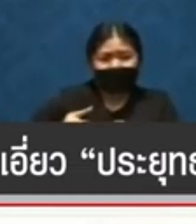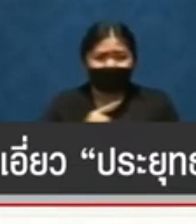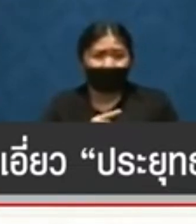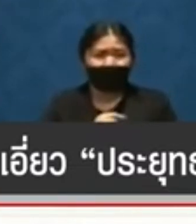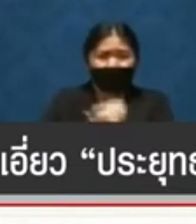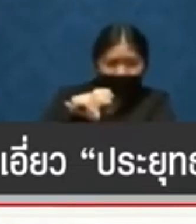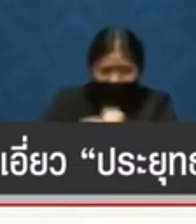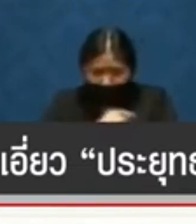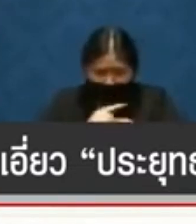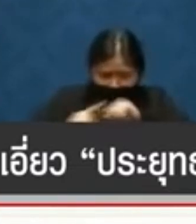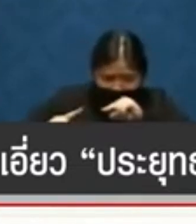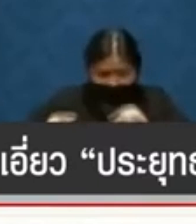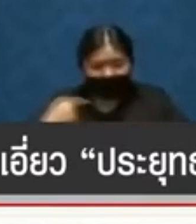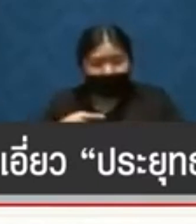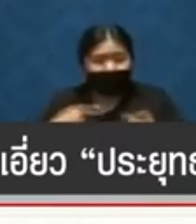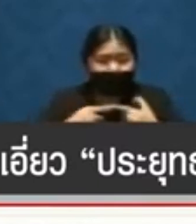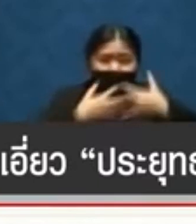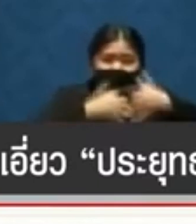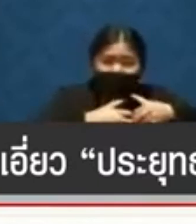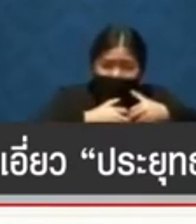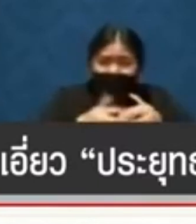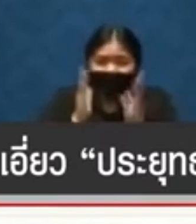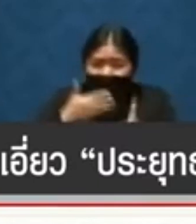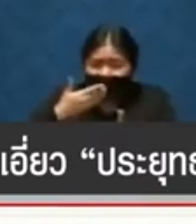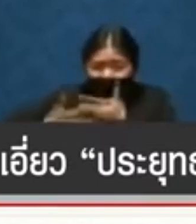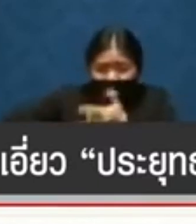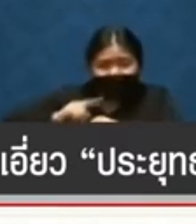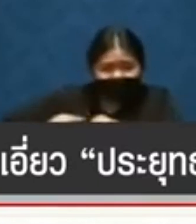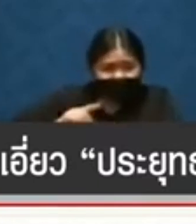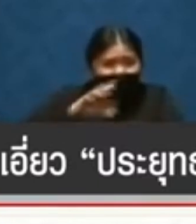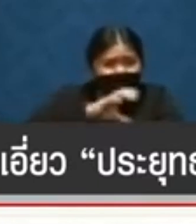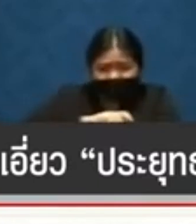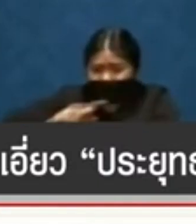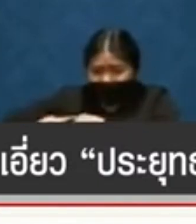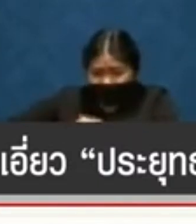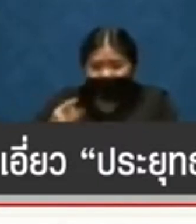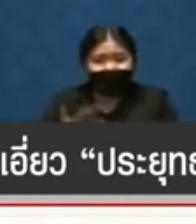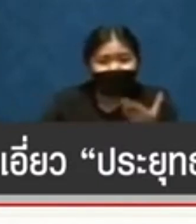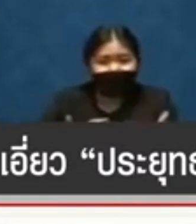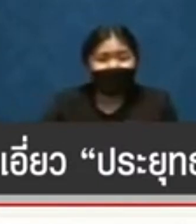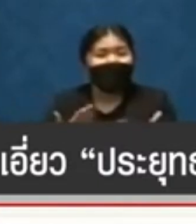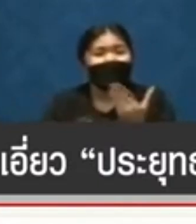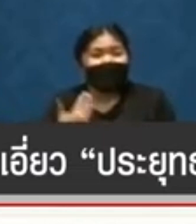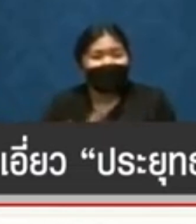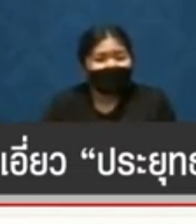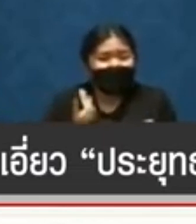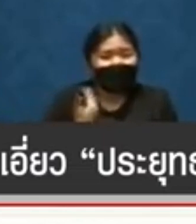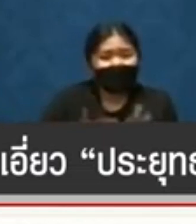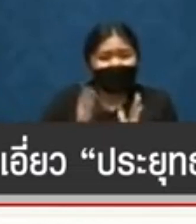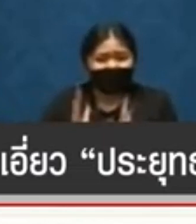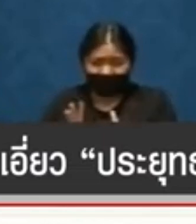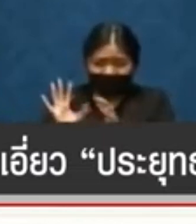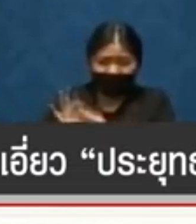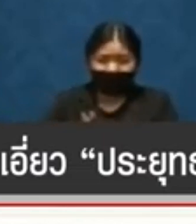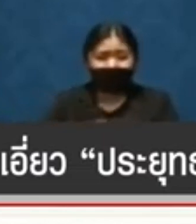แก่ใจพลเอกไม่ยึดเลยไม่รู้เลยหรือไงว่าตั้งสวคนนี้มาแบบนี้แล้วสวคนนี้เนี่ยเป็นสวที่